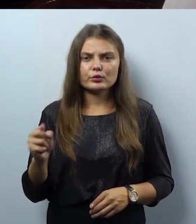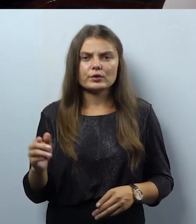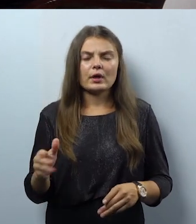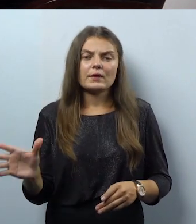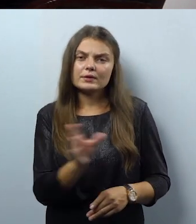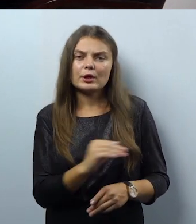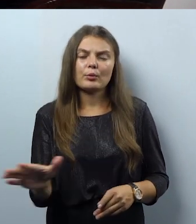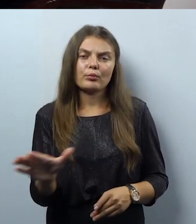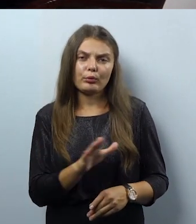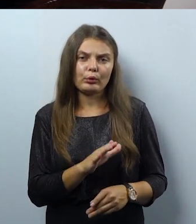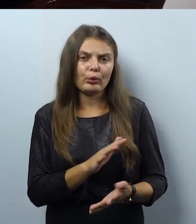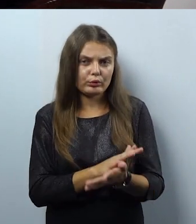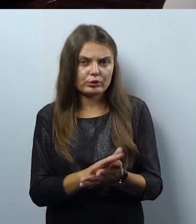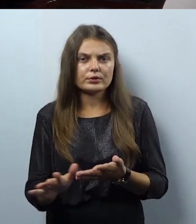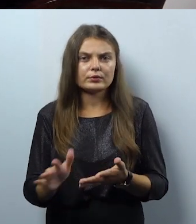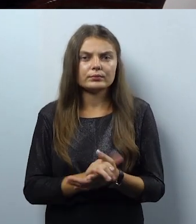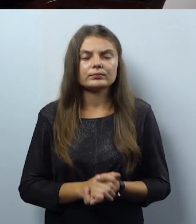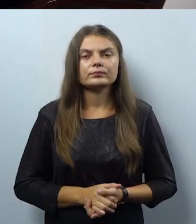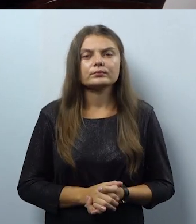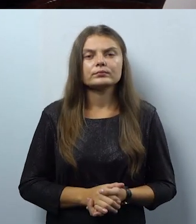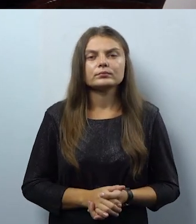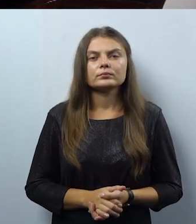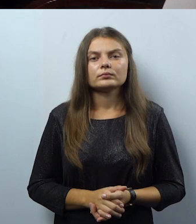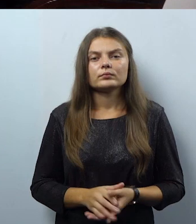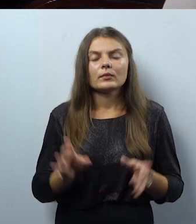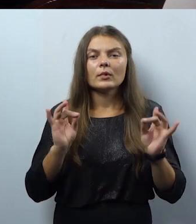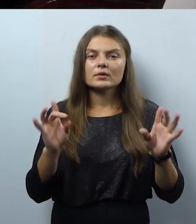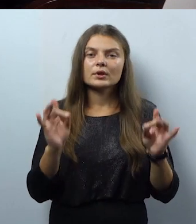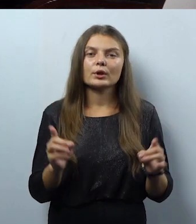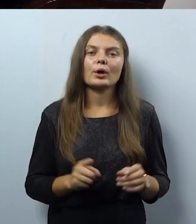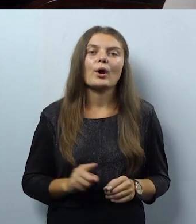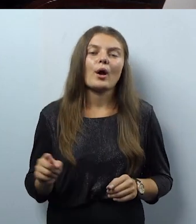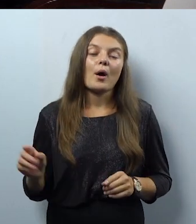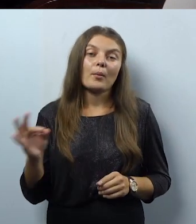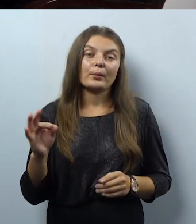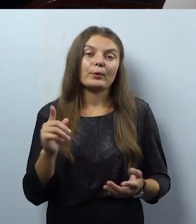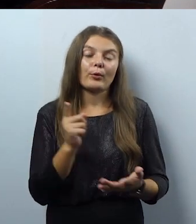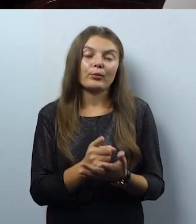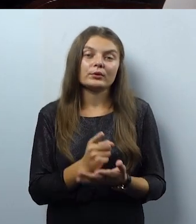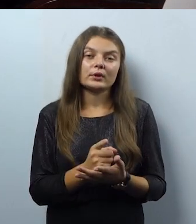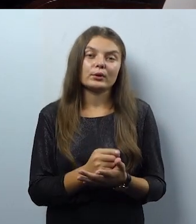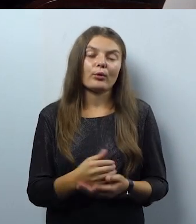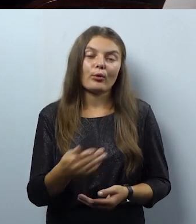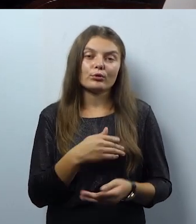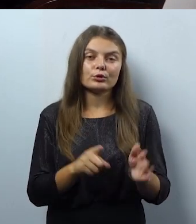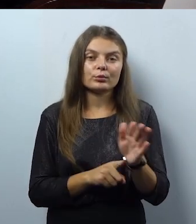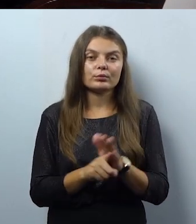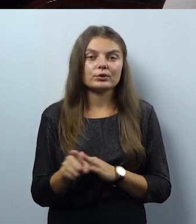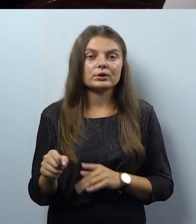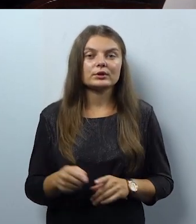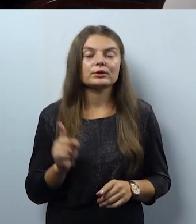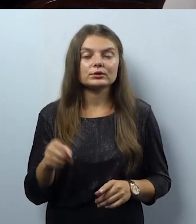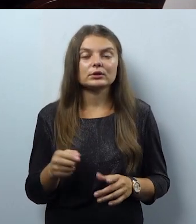сегменті з екологічних коштів. Ну, розповідь про екологічний податок я хотів би почати з того, що екологічний податок – це